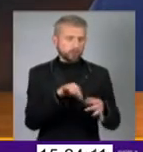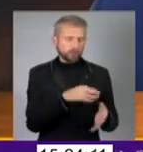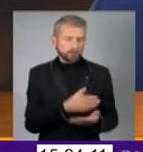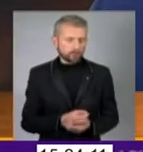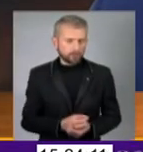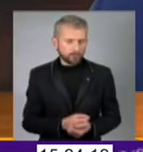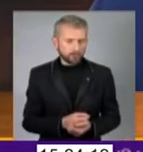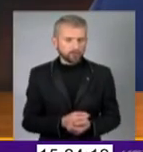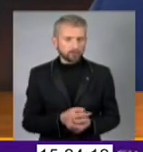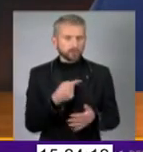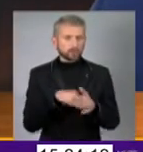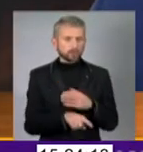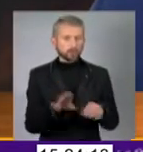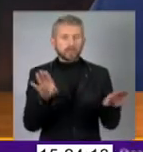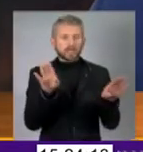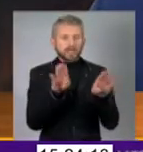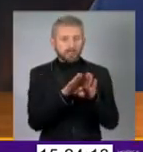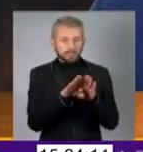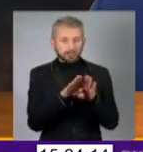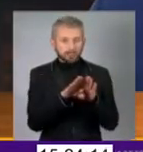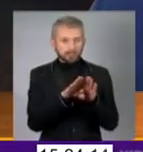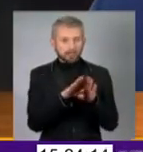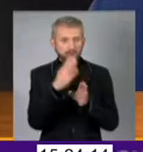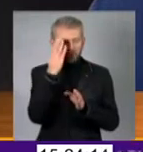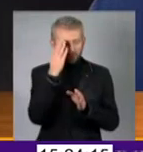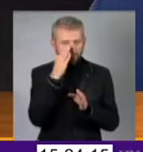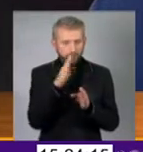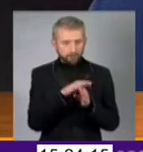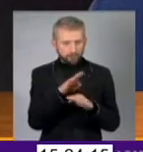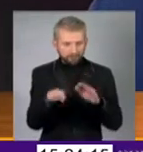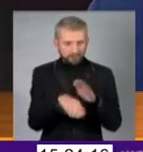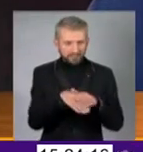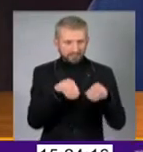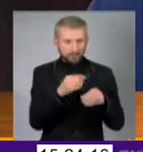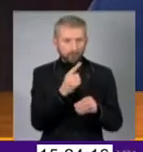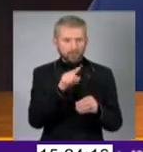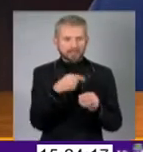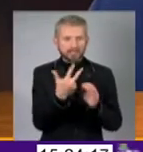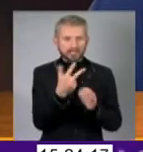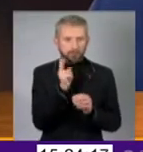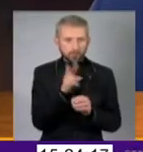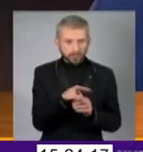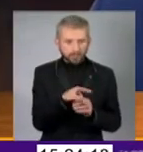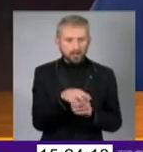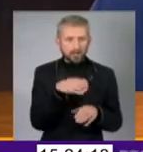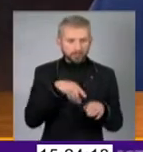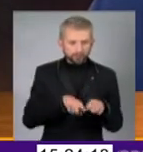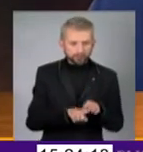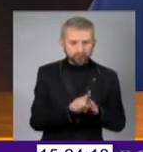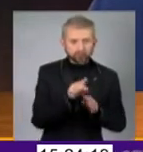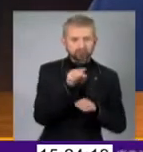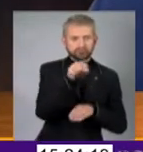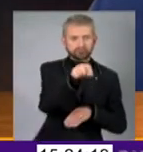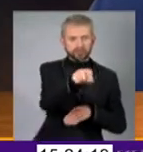Тому що закритим способом ми йдемо 1,3 кілометра, це складні умови, потім решту ділянки ми йдемо відкритим способом. Це